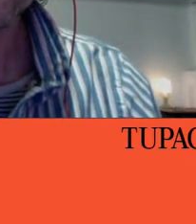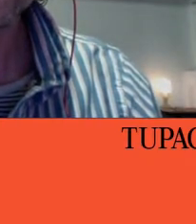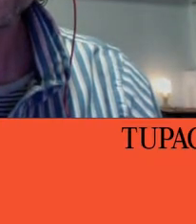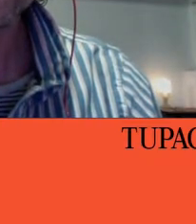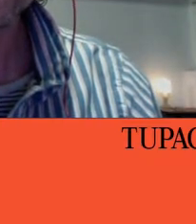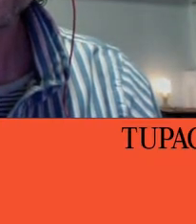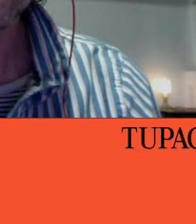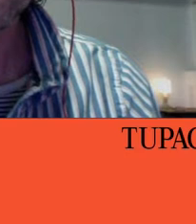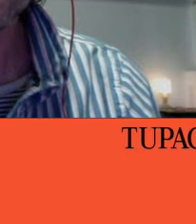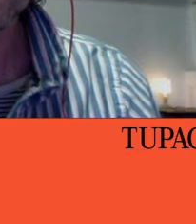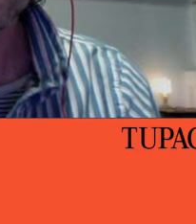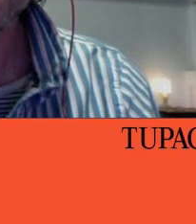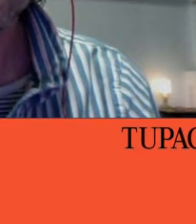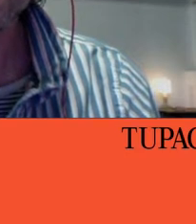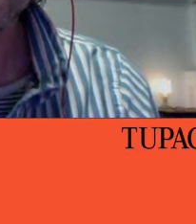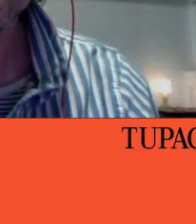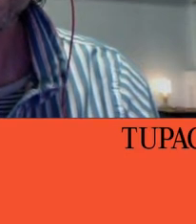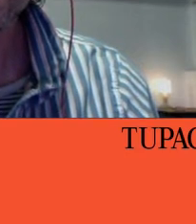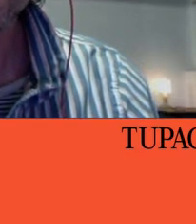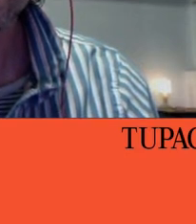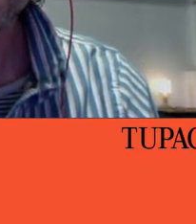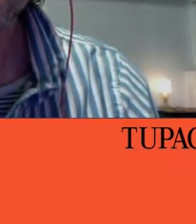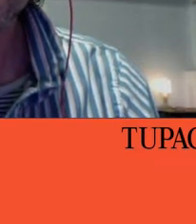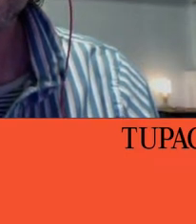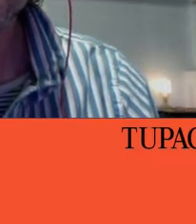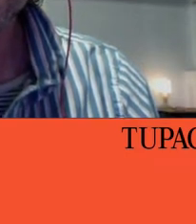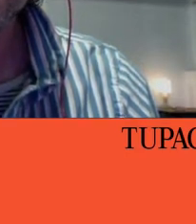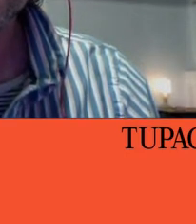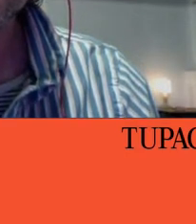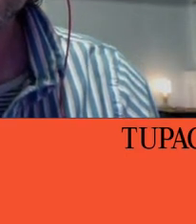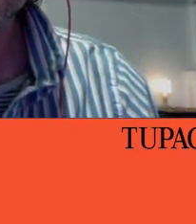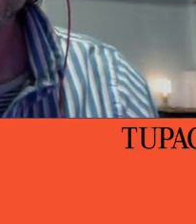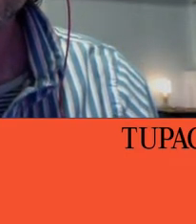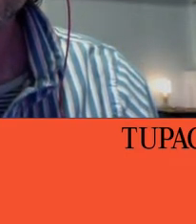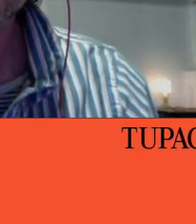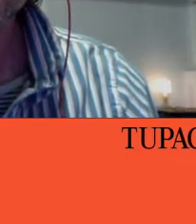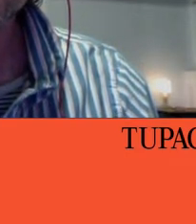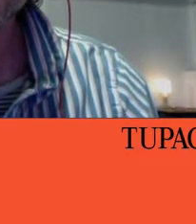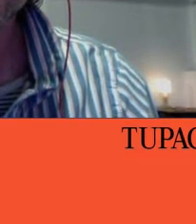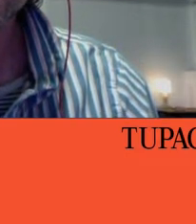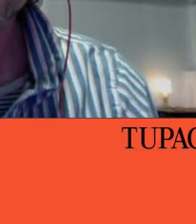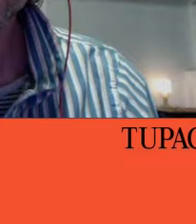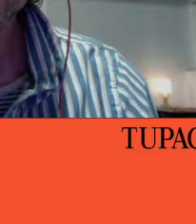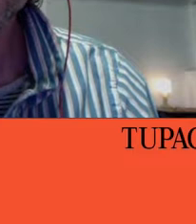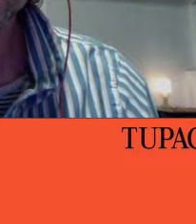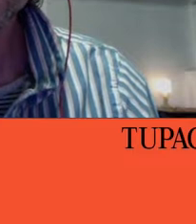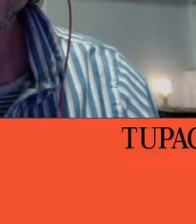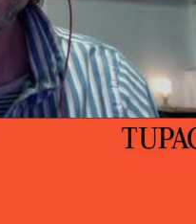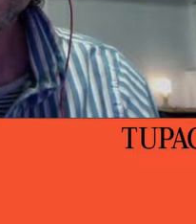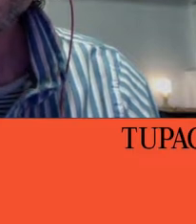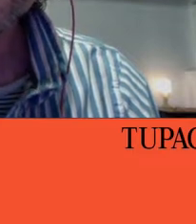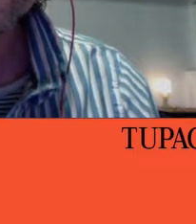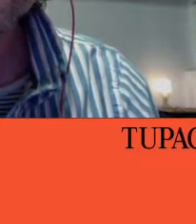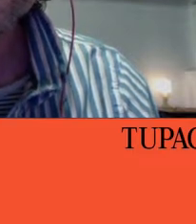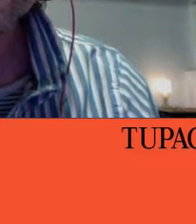comunidad. Wir als Fundation, als Stiftung oder als Organisation kooperieren sehr, sehr eng mit der Community und denken natürlich